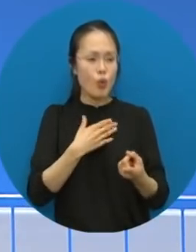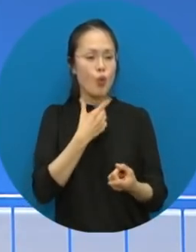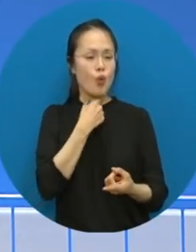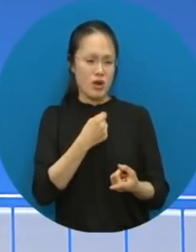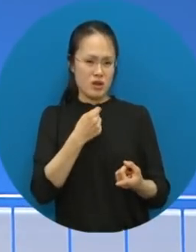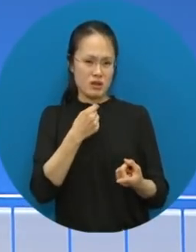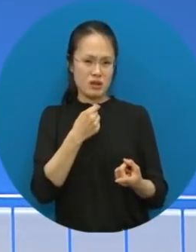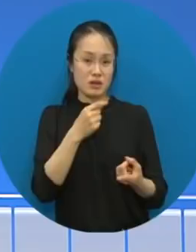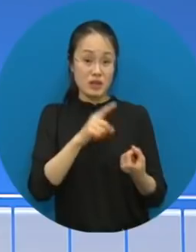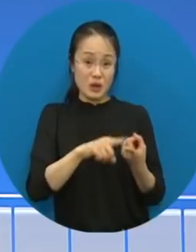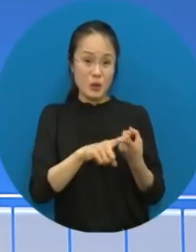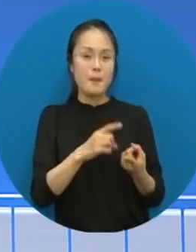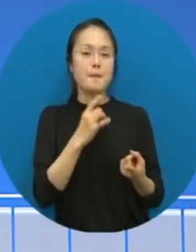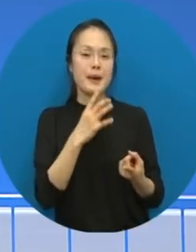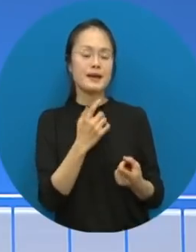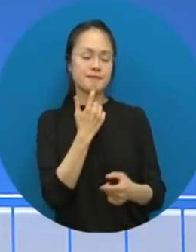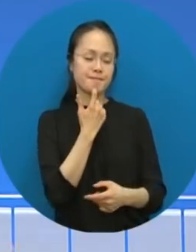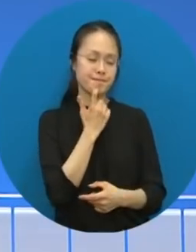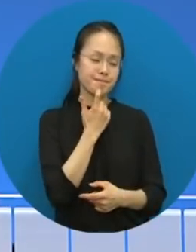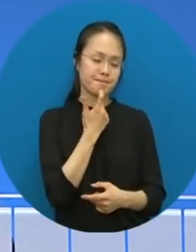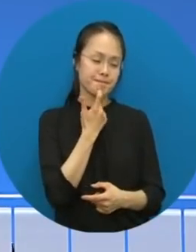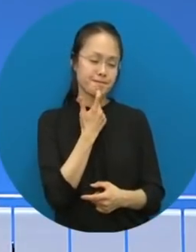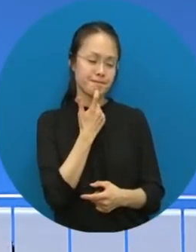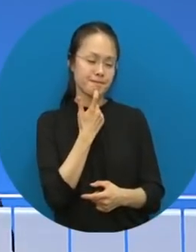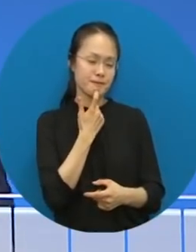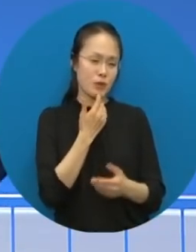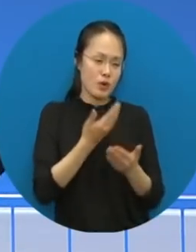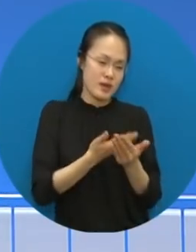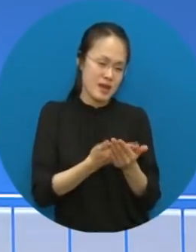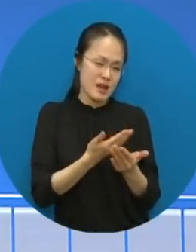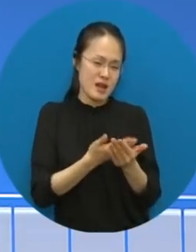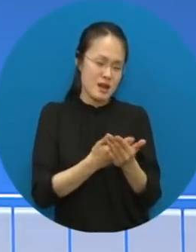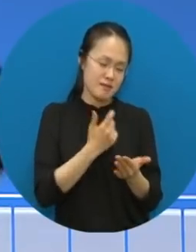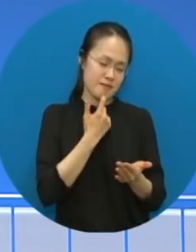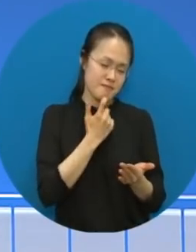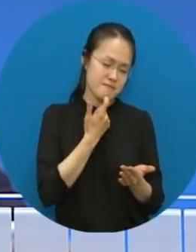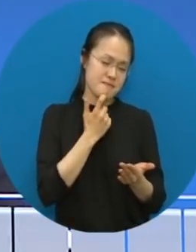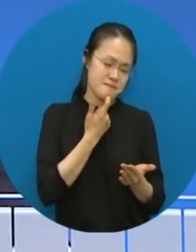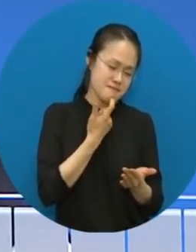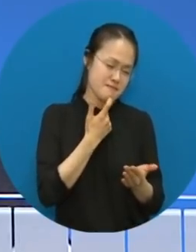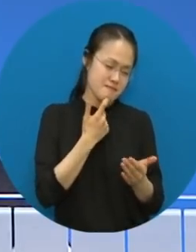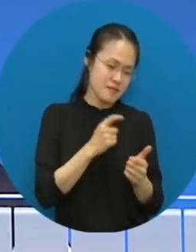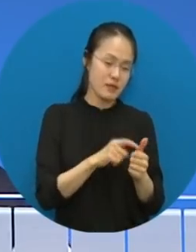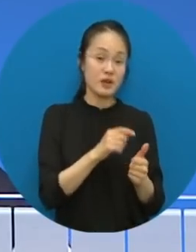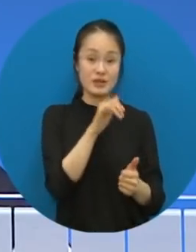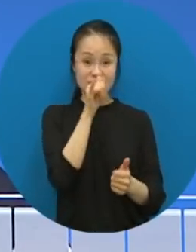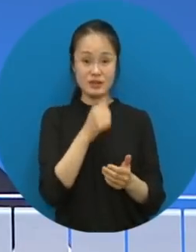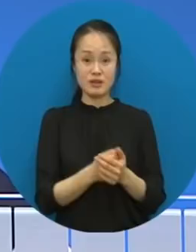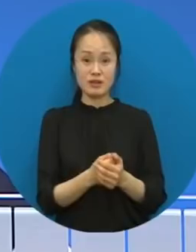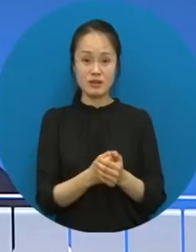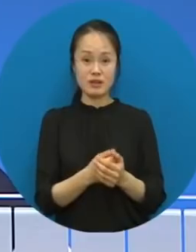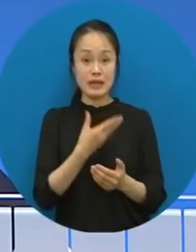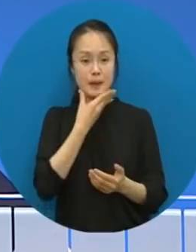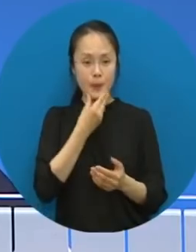놓겠죠. 하나님 이거 드시고 요거 30배 60배 100배